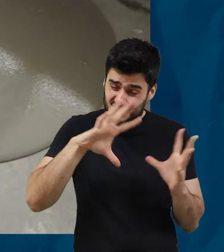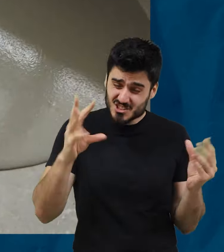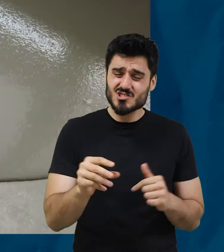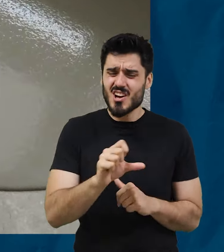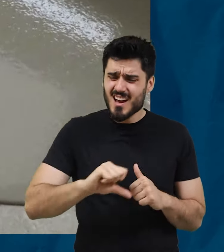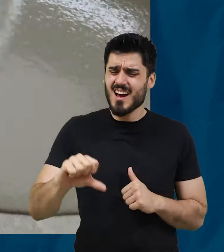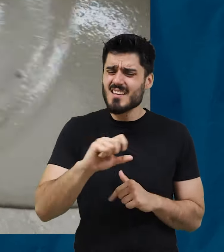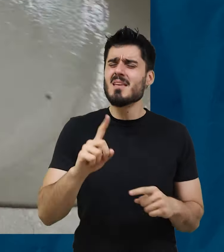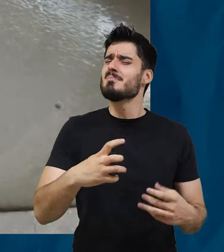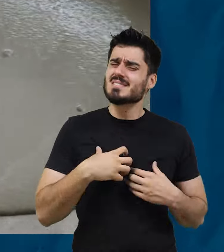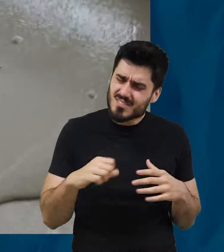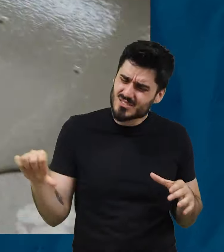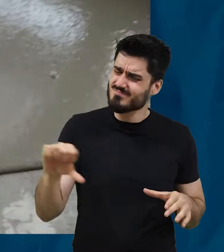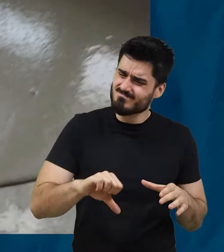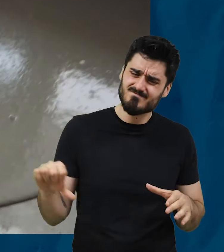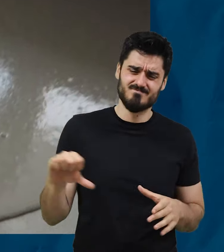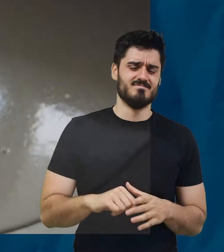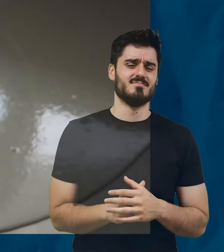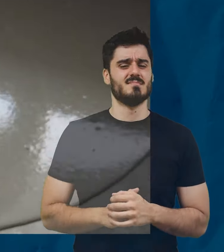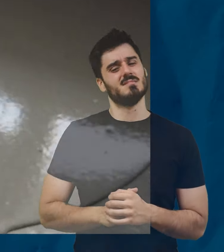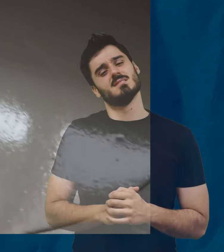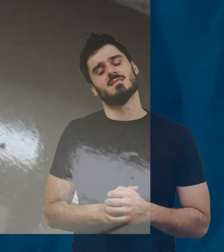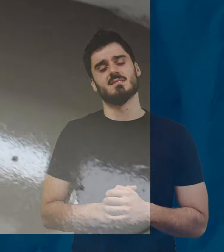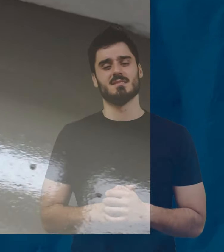Сипай. Сипай целия. Въобще тук няма да се притесняваш.